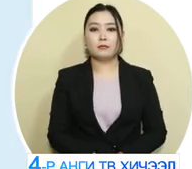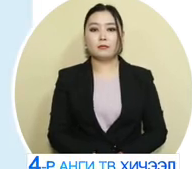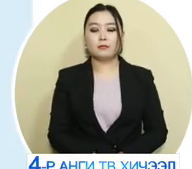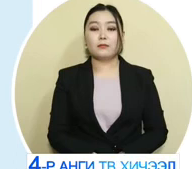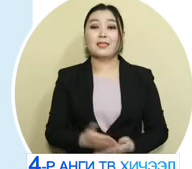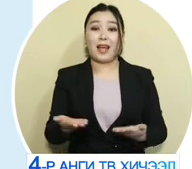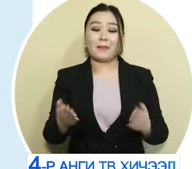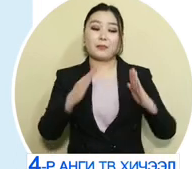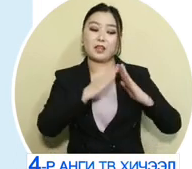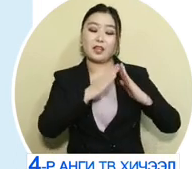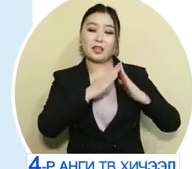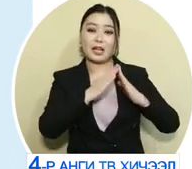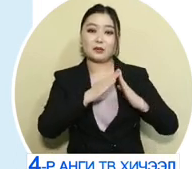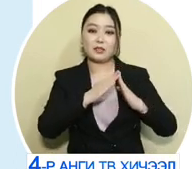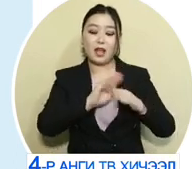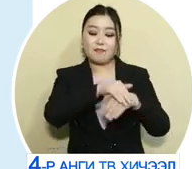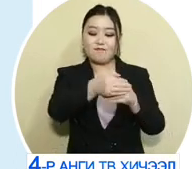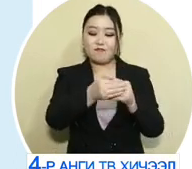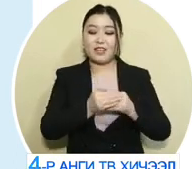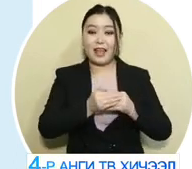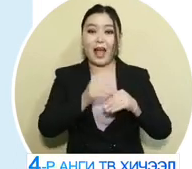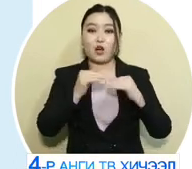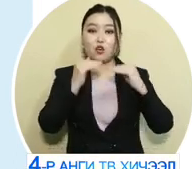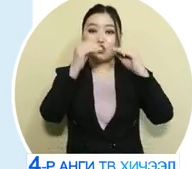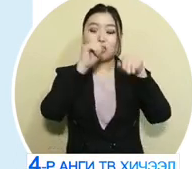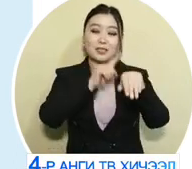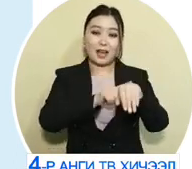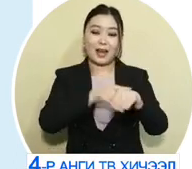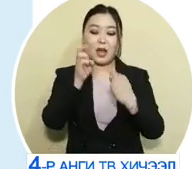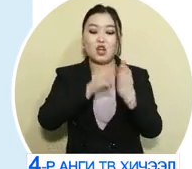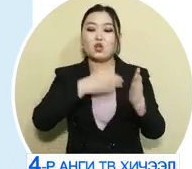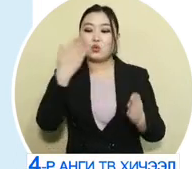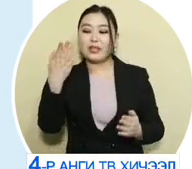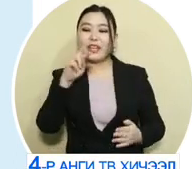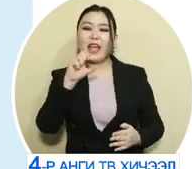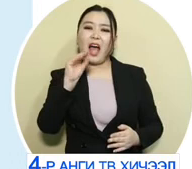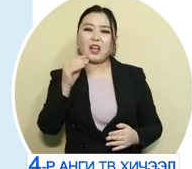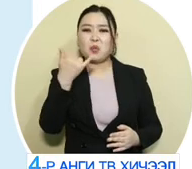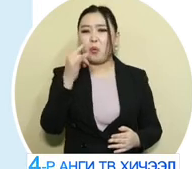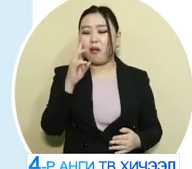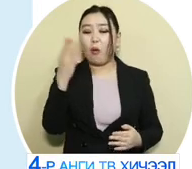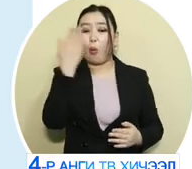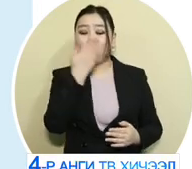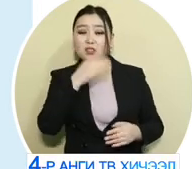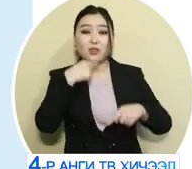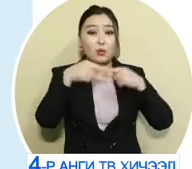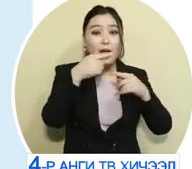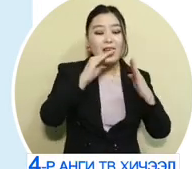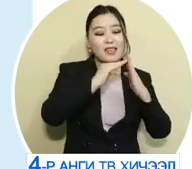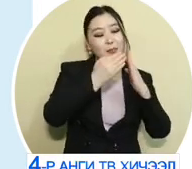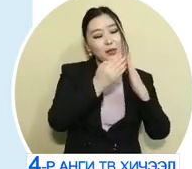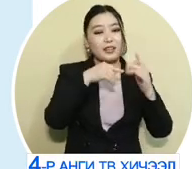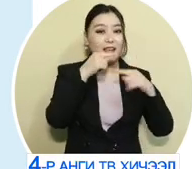За гэрийн даалгавар буюу бие даан хөгжих цагаараа шүлгийг яаж уран унших тухай гэрийнхэнтэйгээ